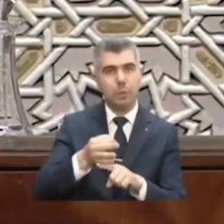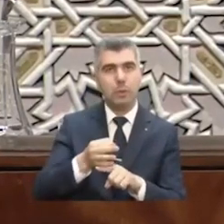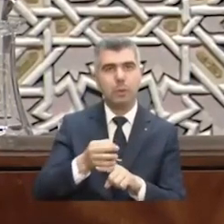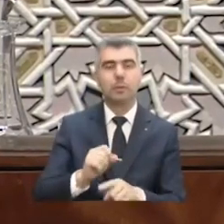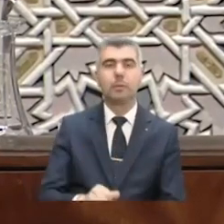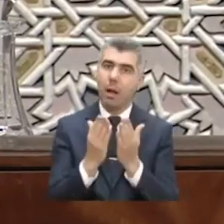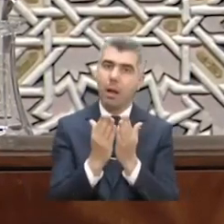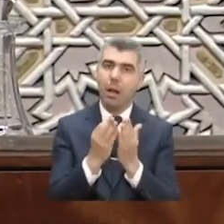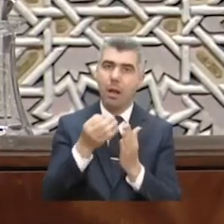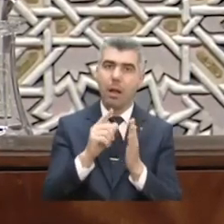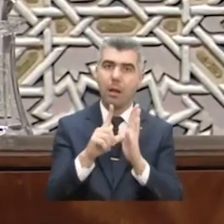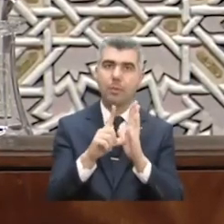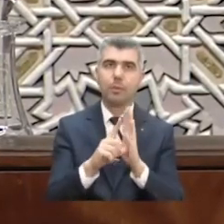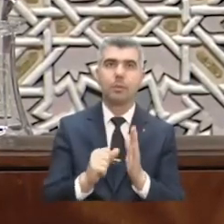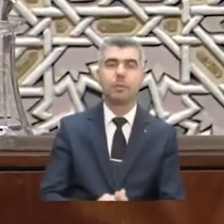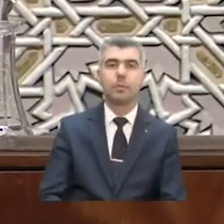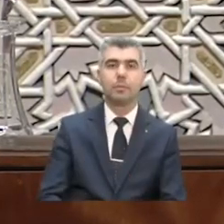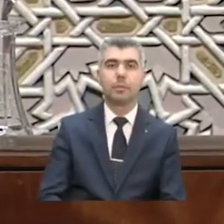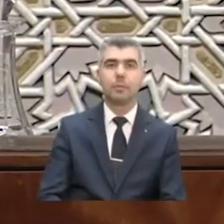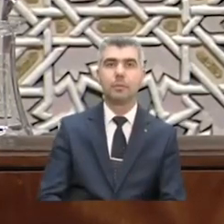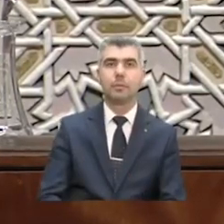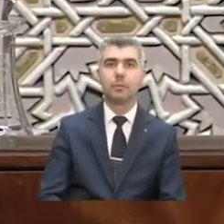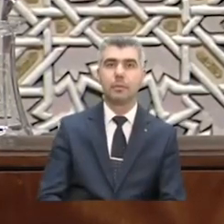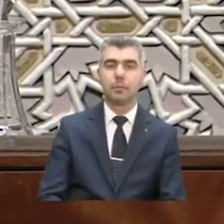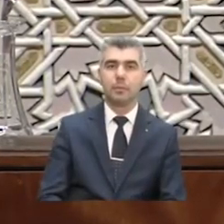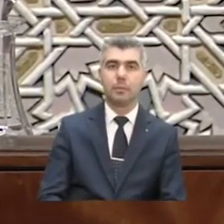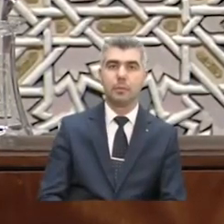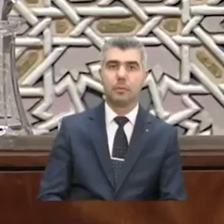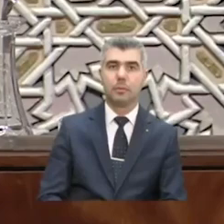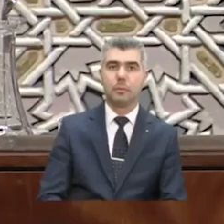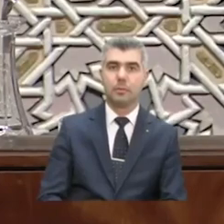مستعد. تفضل سيد الرئيس.